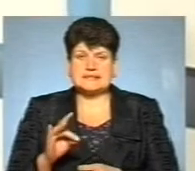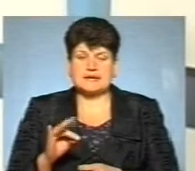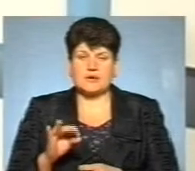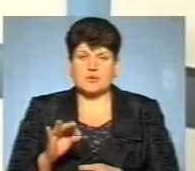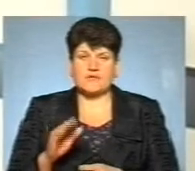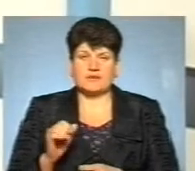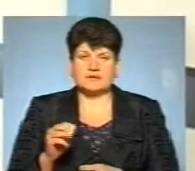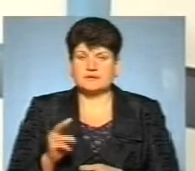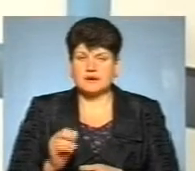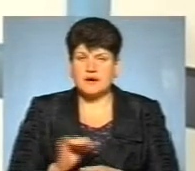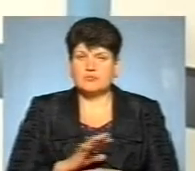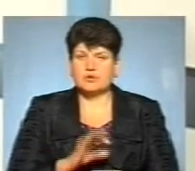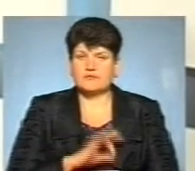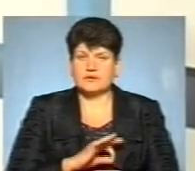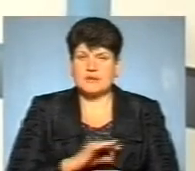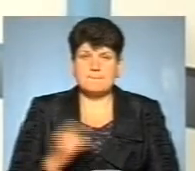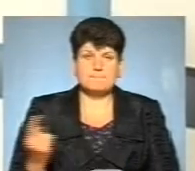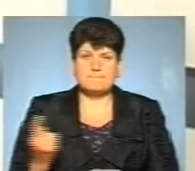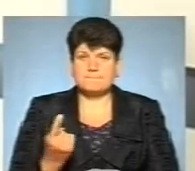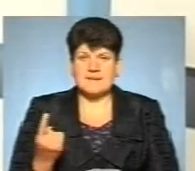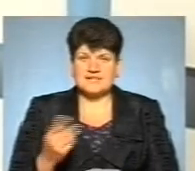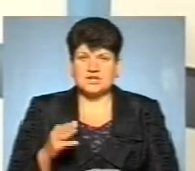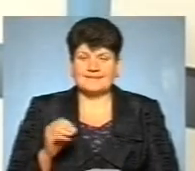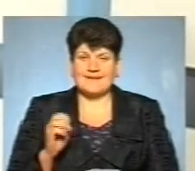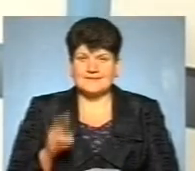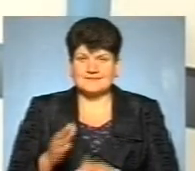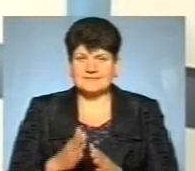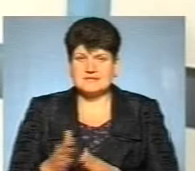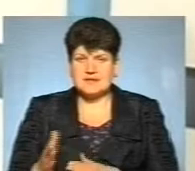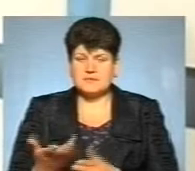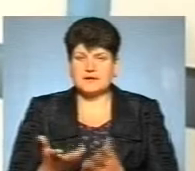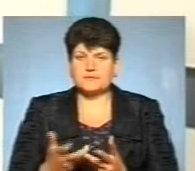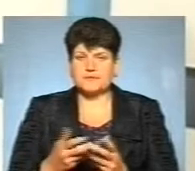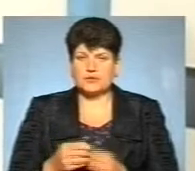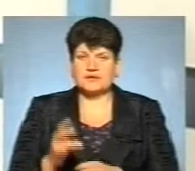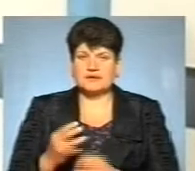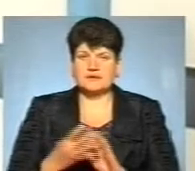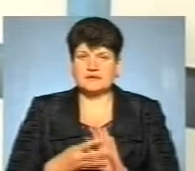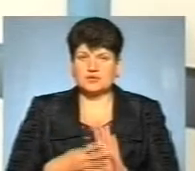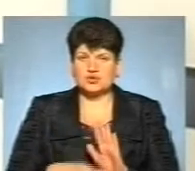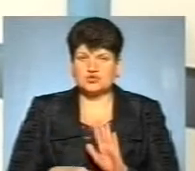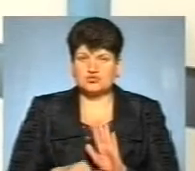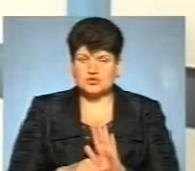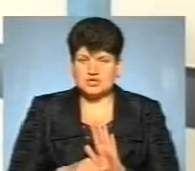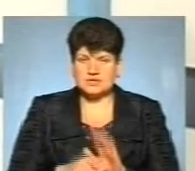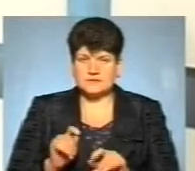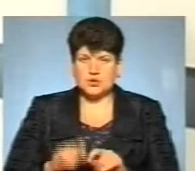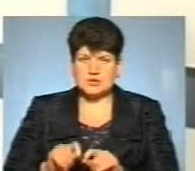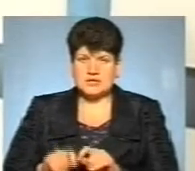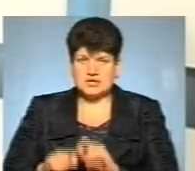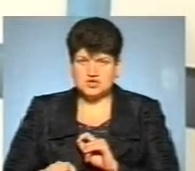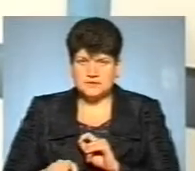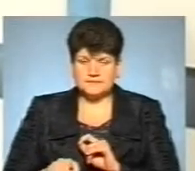використана перша тест-система, яка розрахована на 96 досліджень на